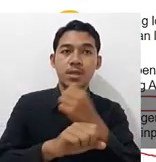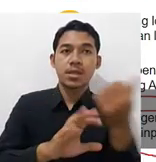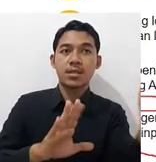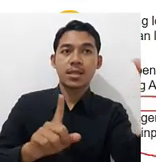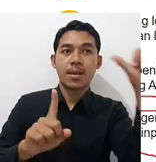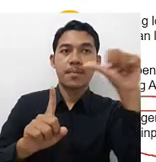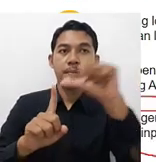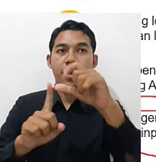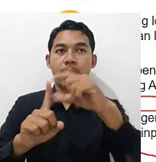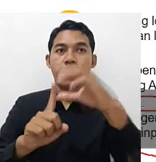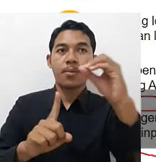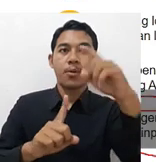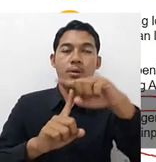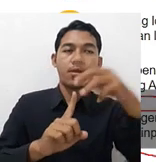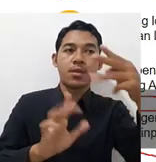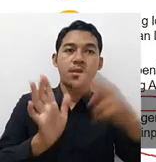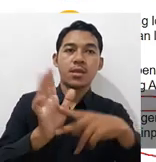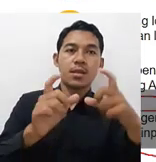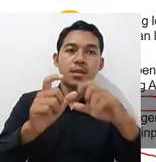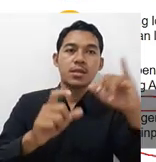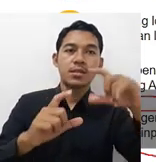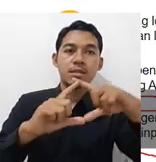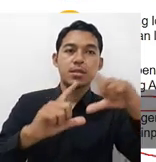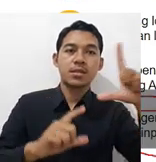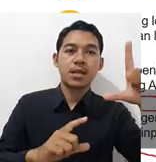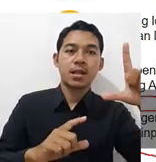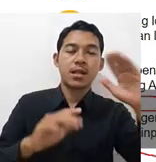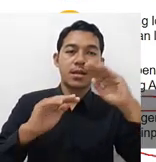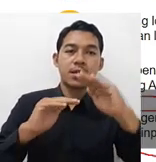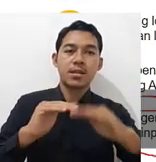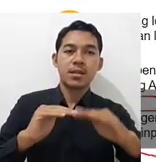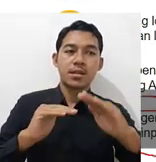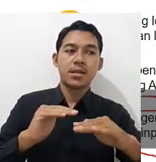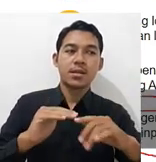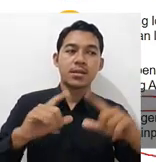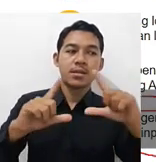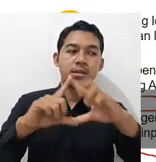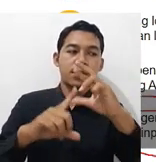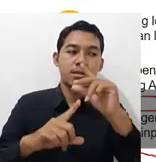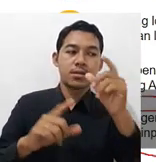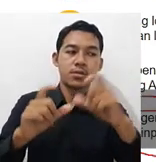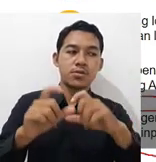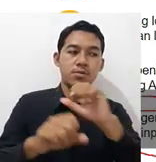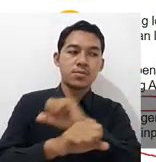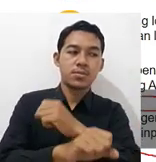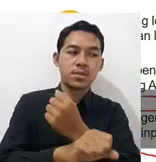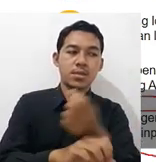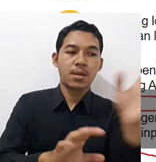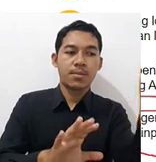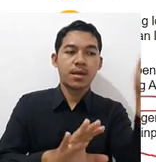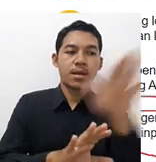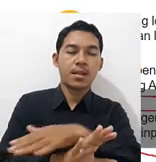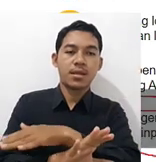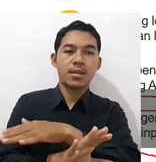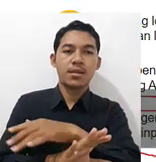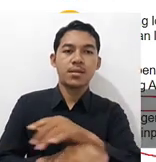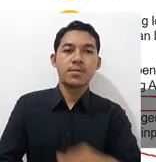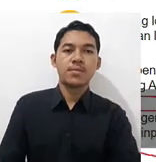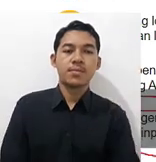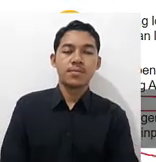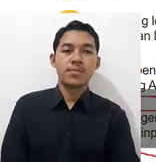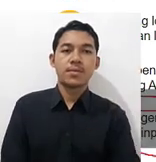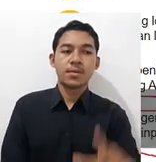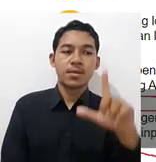rendah. Nah, karena arus bisa sampai ke potensial rendah, berarti arus bisa ngalir ya.